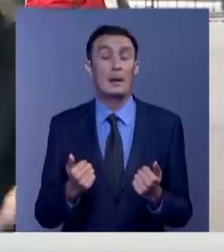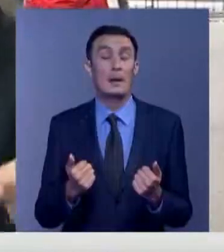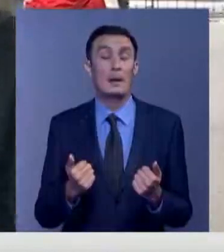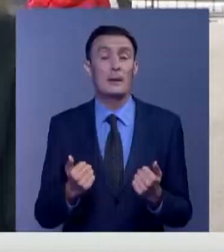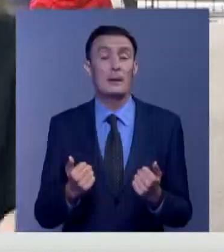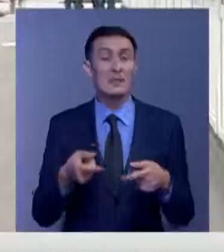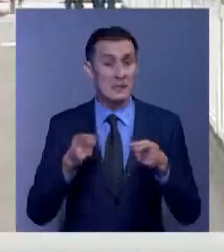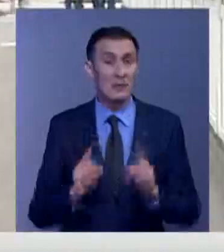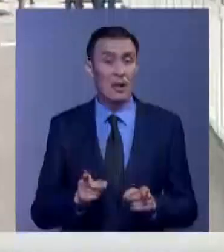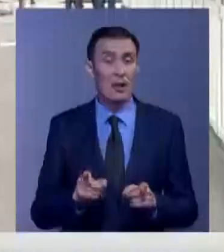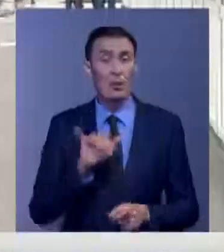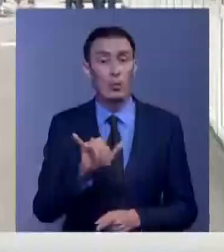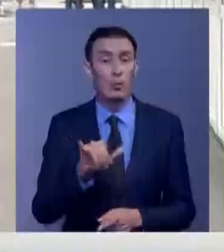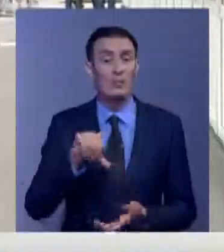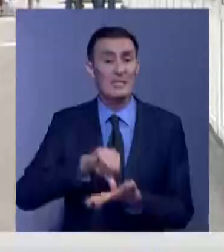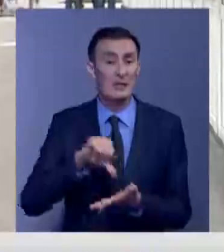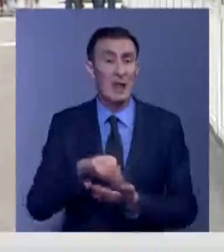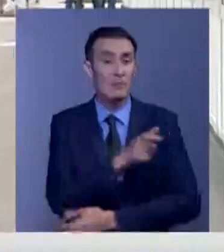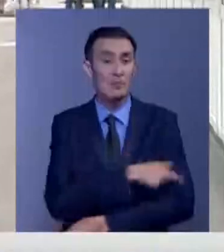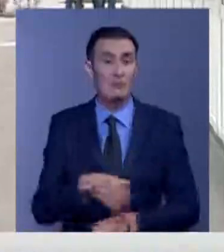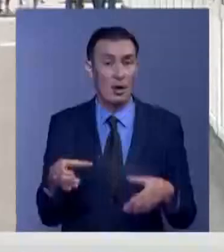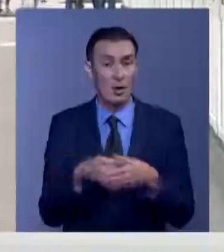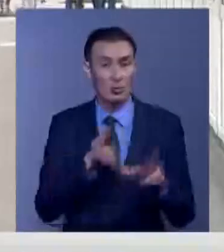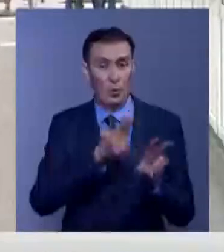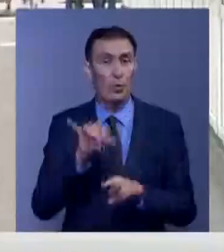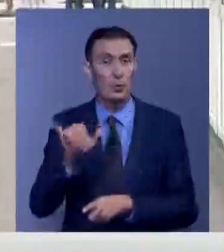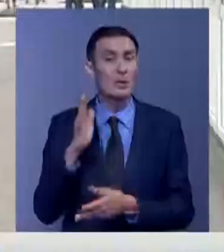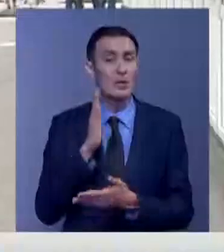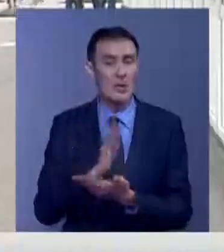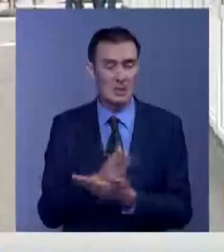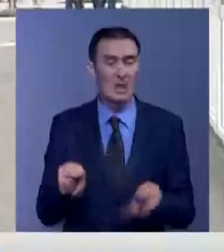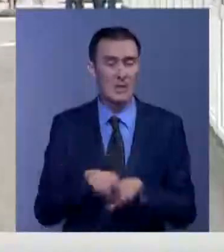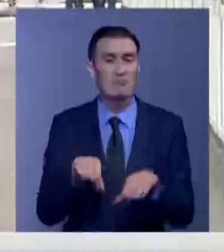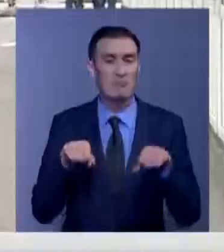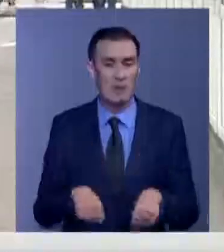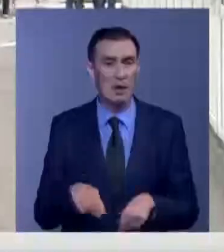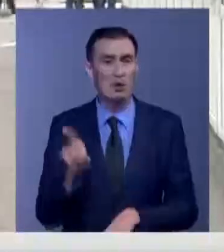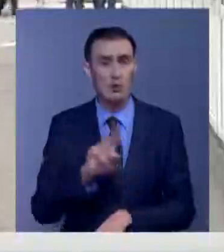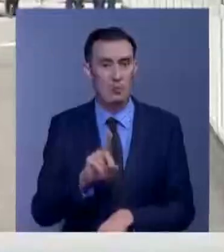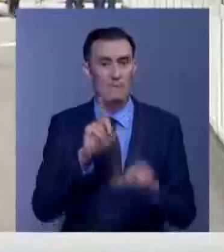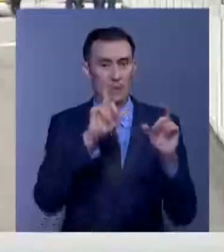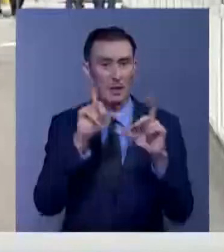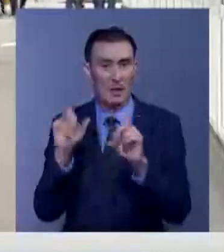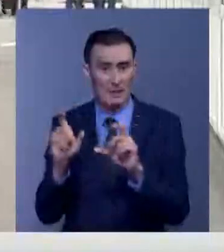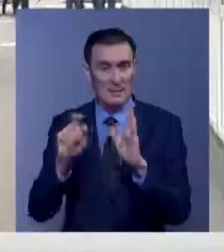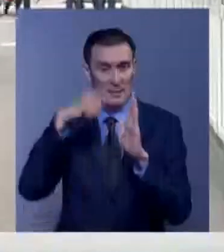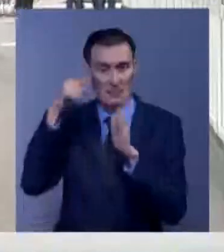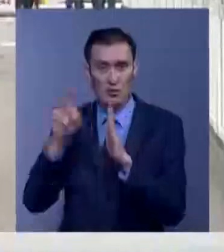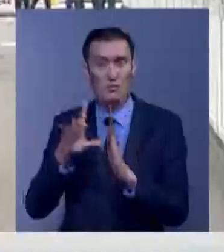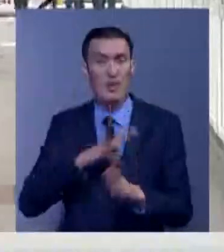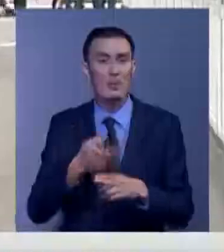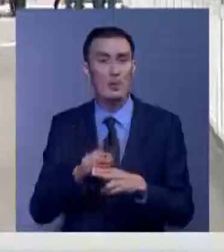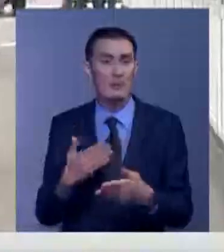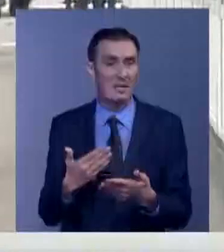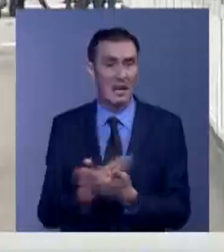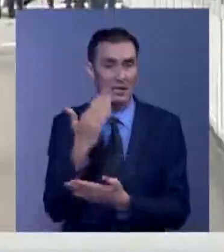Да, действительно, у представителей общественного контроля у них есть такие полномочия, чтобы что-то фотографировать, снимать, чтобы были доказательства,